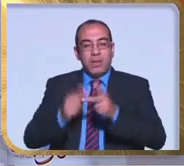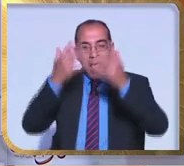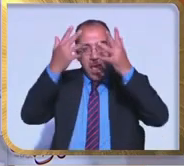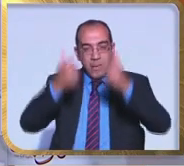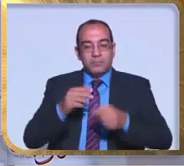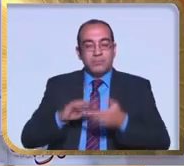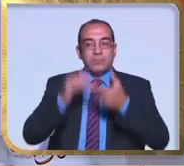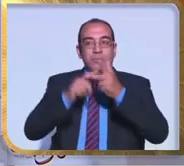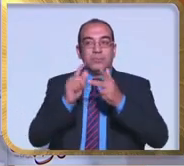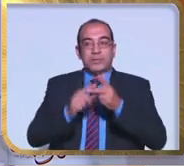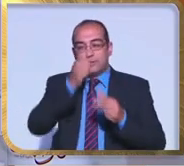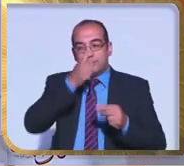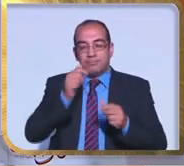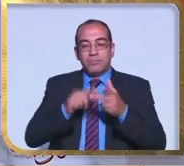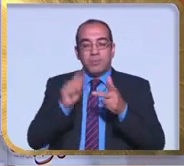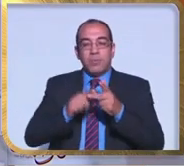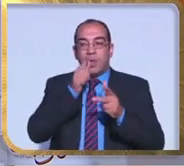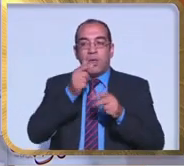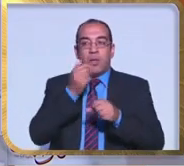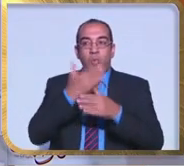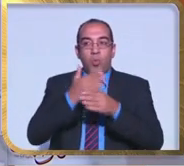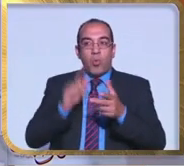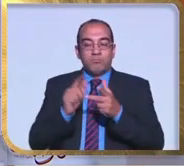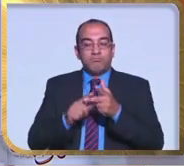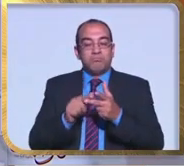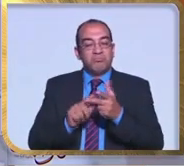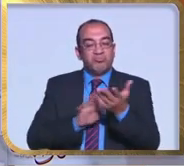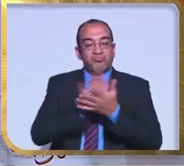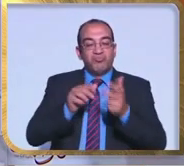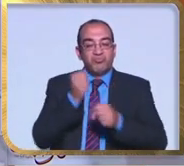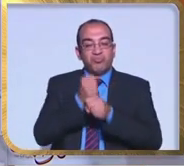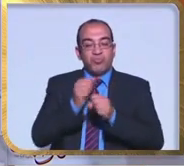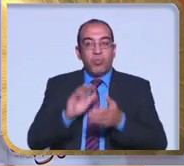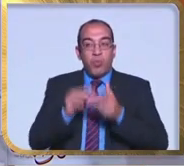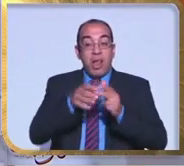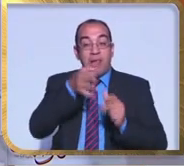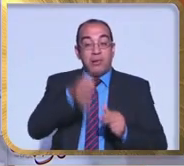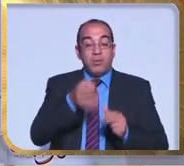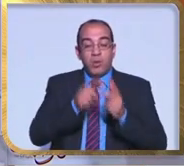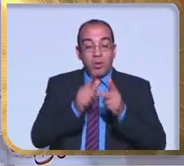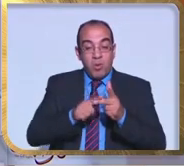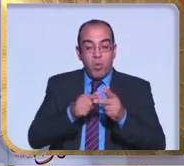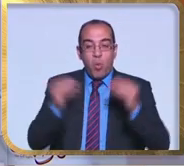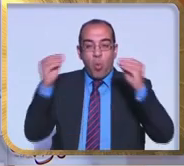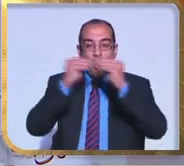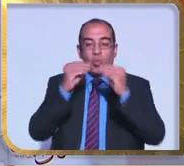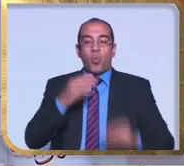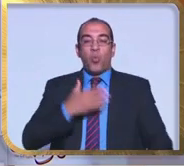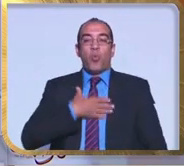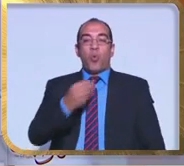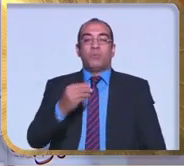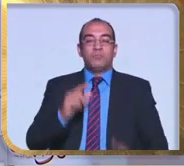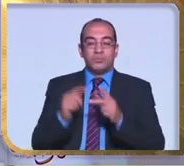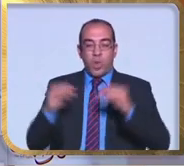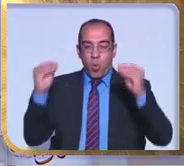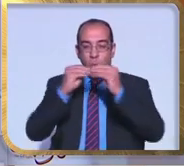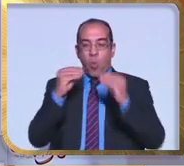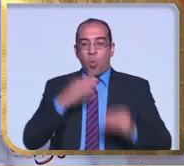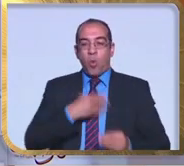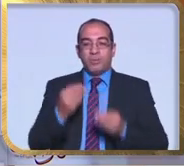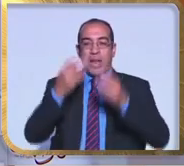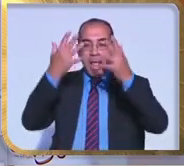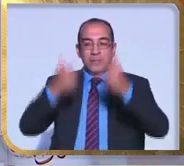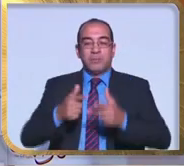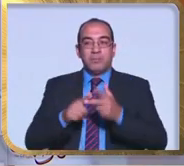الإنسان على ما يخرج منه من تصرف وفعل. فأنا لابد يكون في ود، ولا مانع أن الود ده أنا أعمله